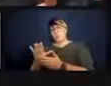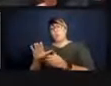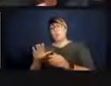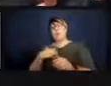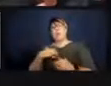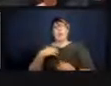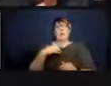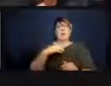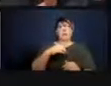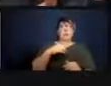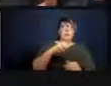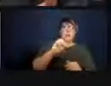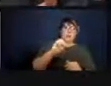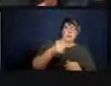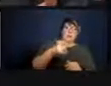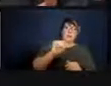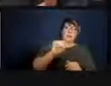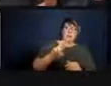Pia ningependa